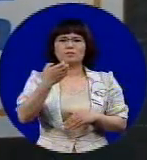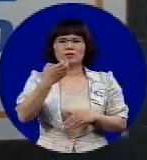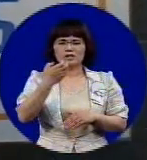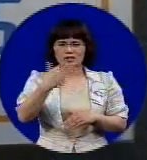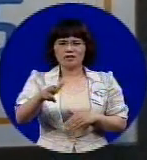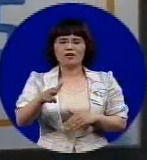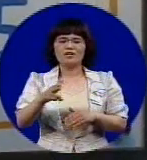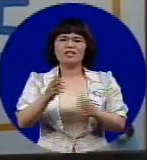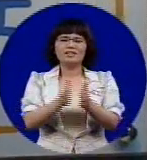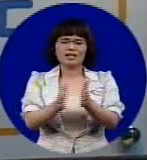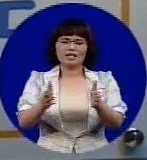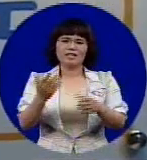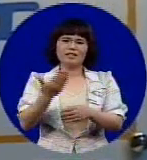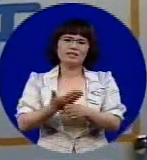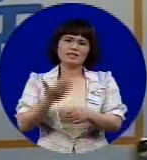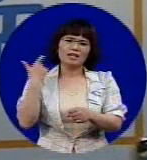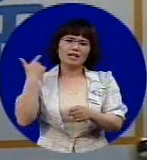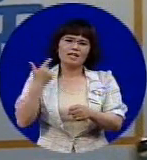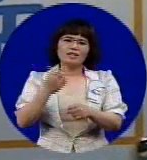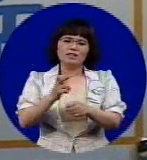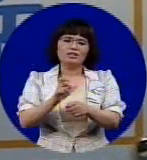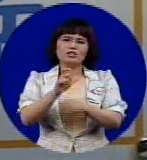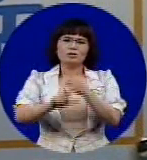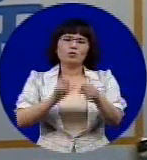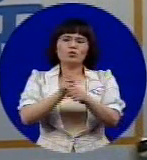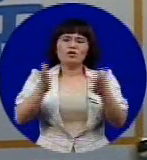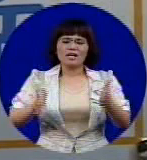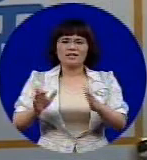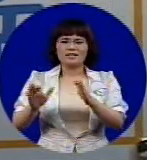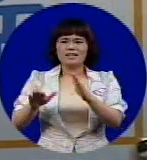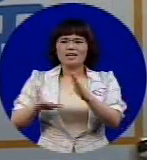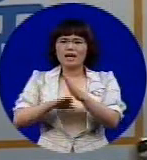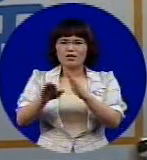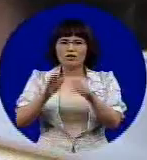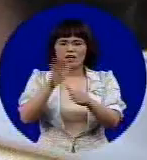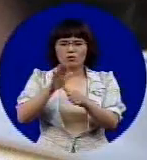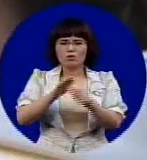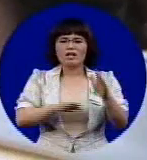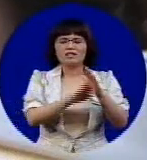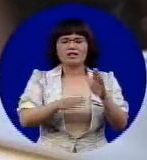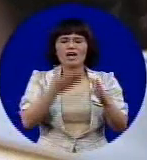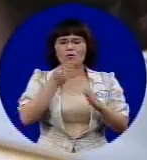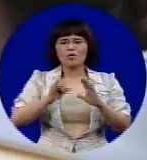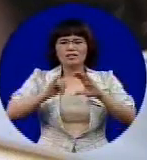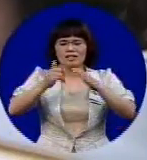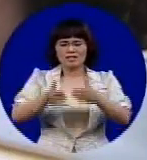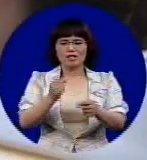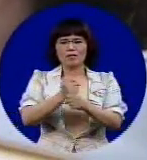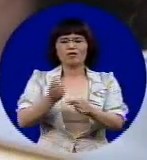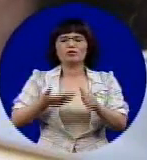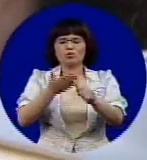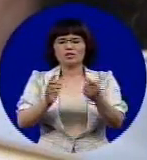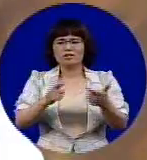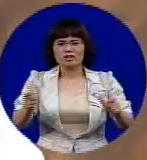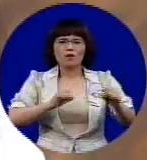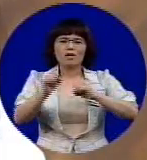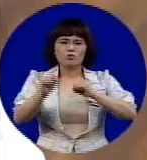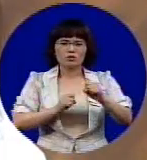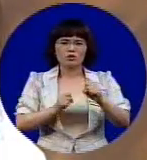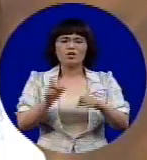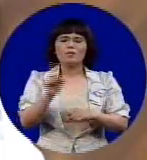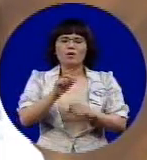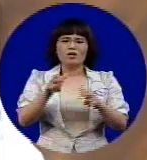1997년 시작해 지난 15년간 장애 아동과 그 가정에게 행복한 세상을 만들어주고자 다방면으로